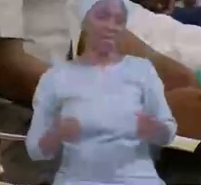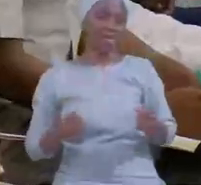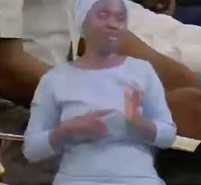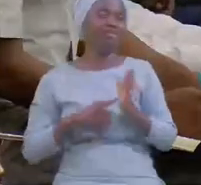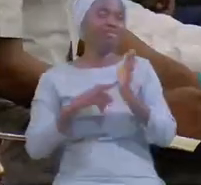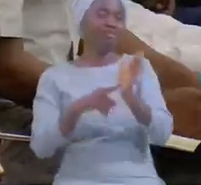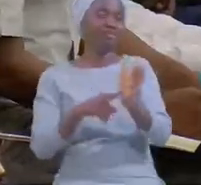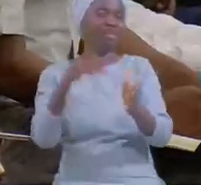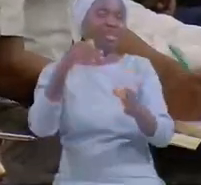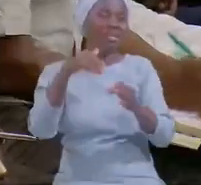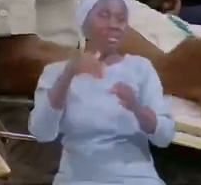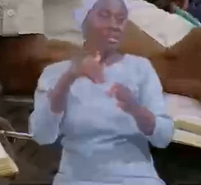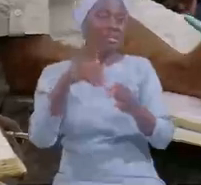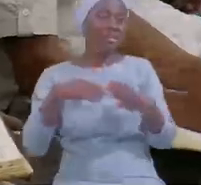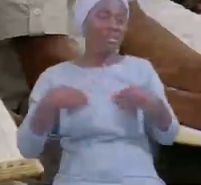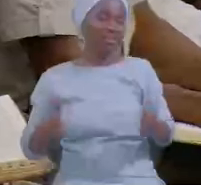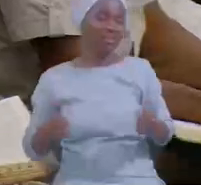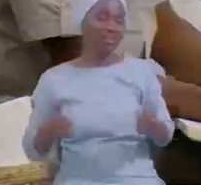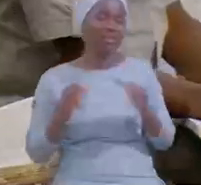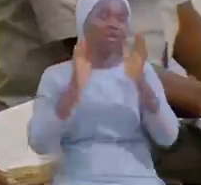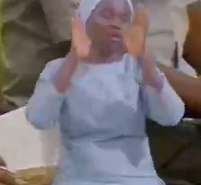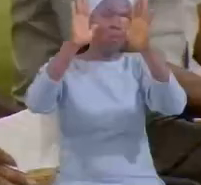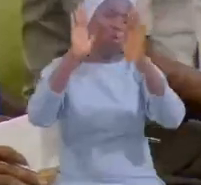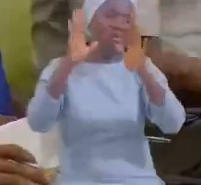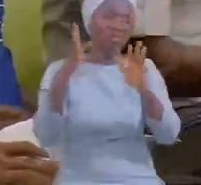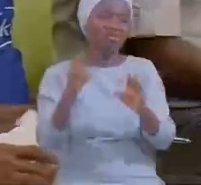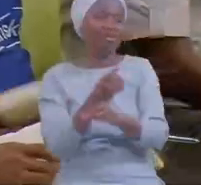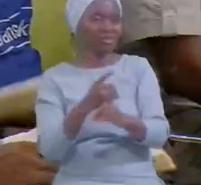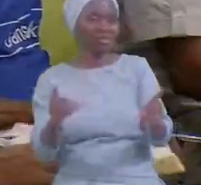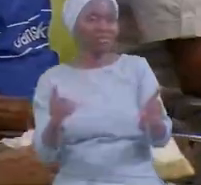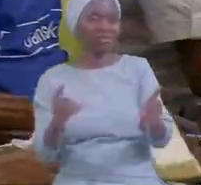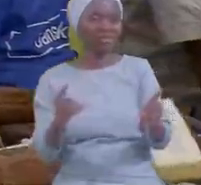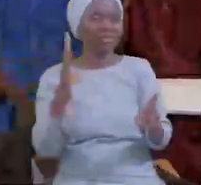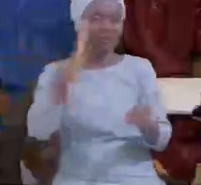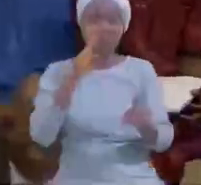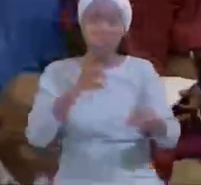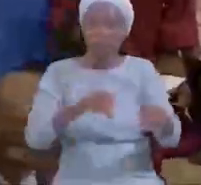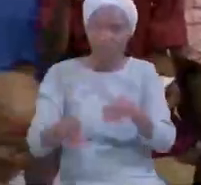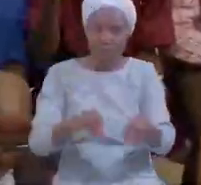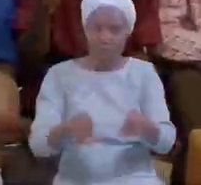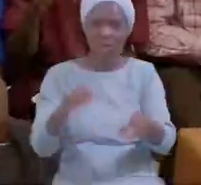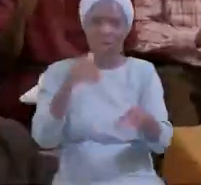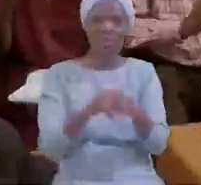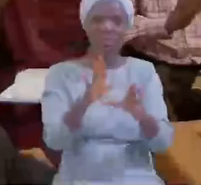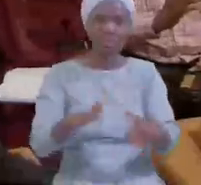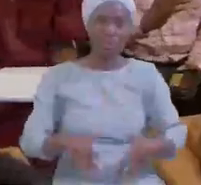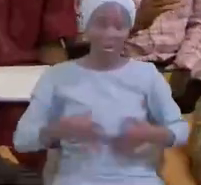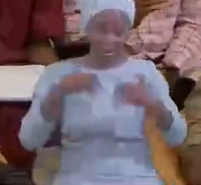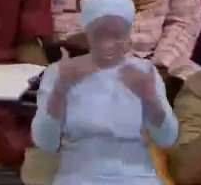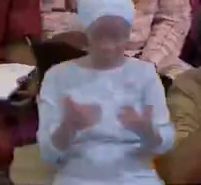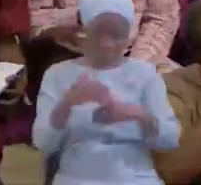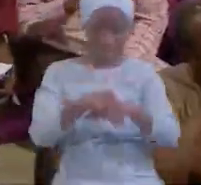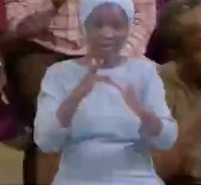guérison démontrée, le prodige de délivrance activé dans votre vie ce soir au nom de